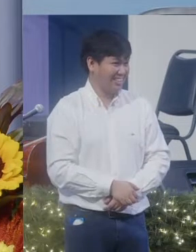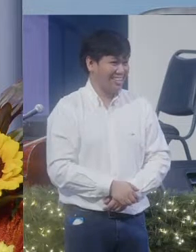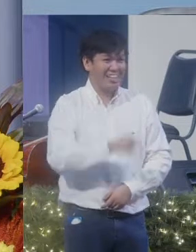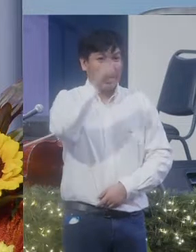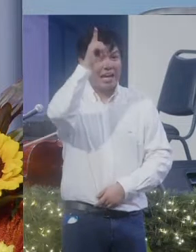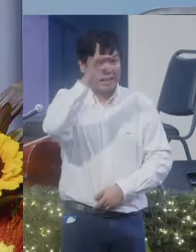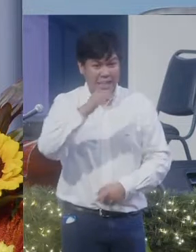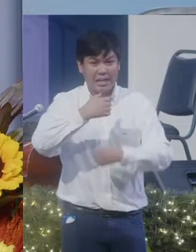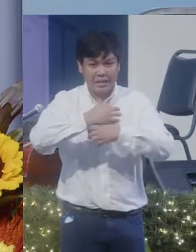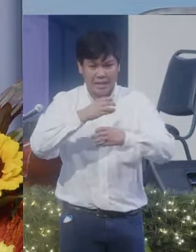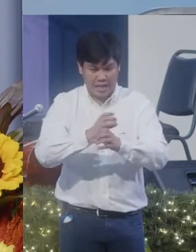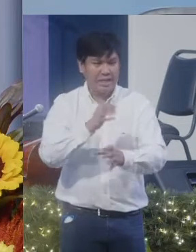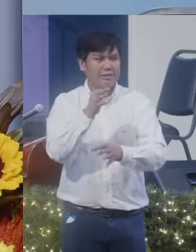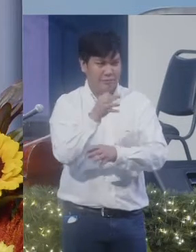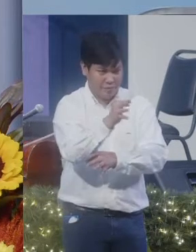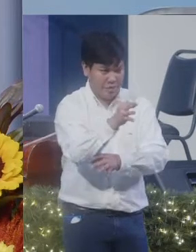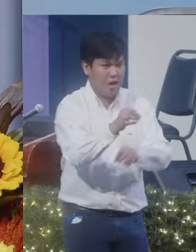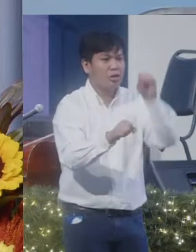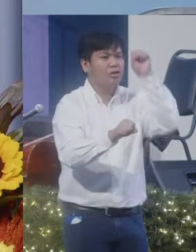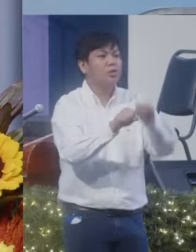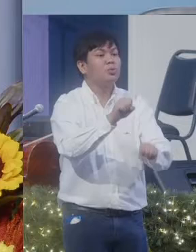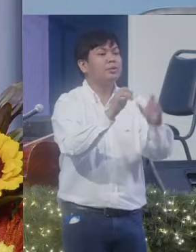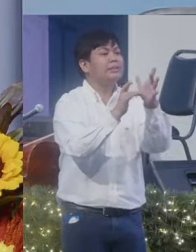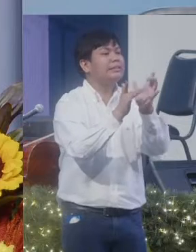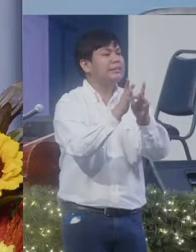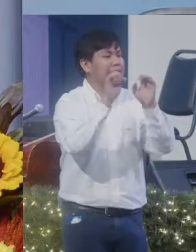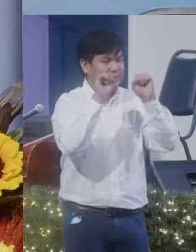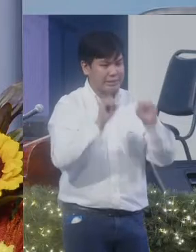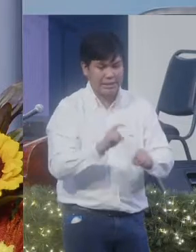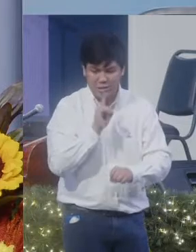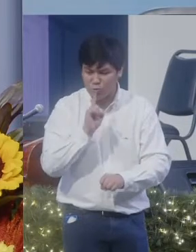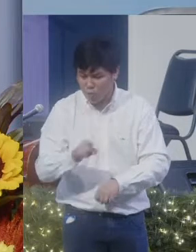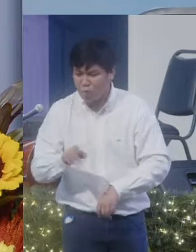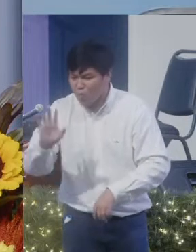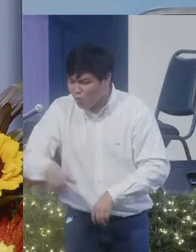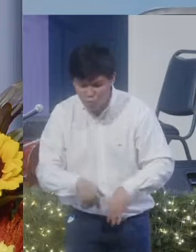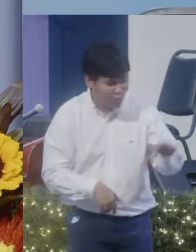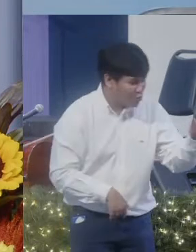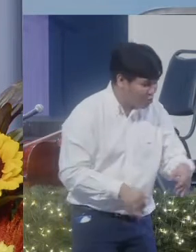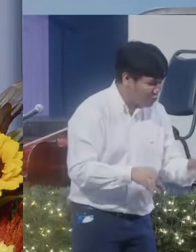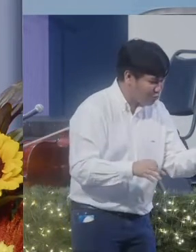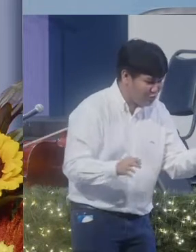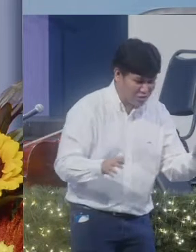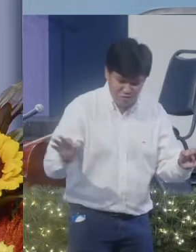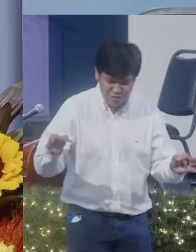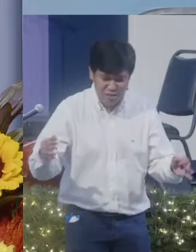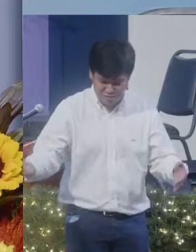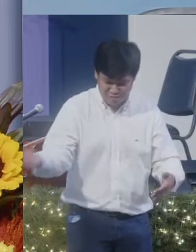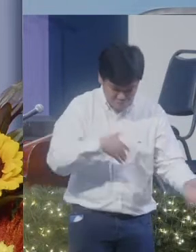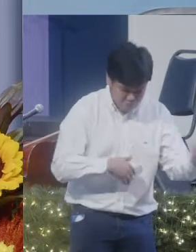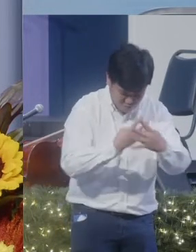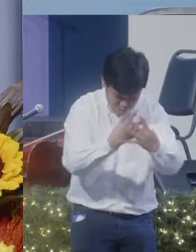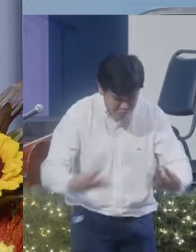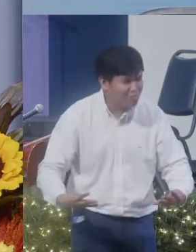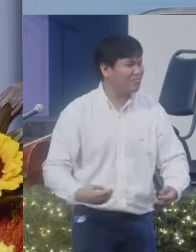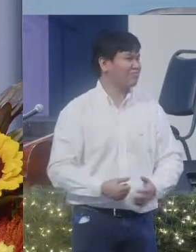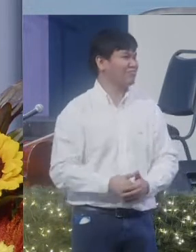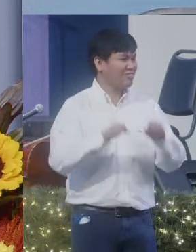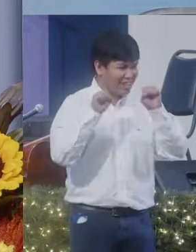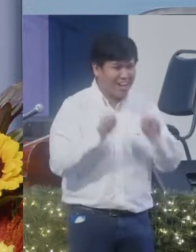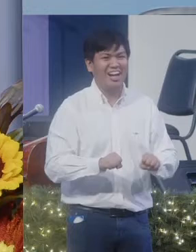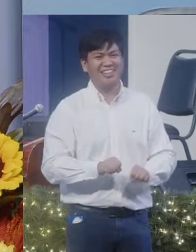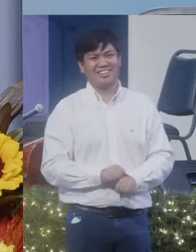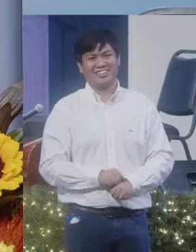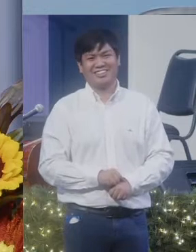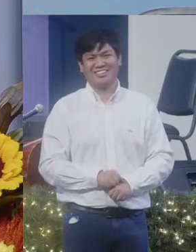At kayang gawin ang kanyang kalooban. Naalala niyo sinabi ni John sa chapter 1, verse 1, "In the beginning